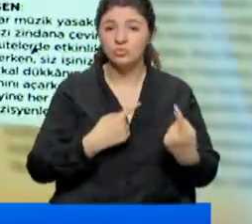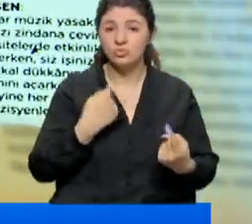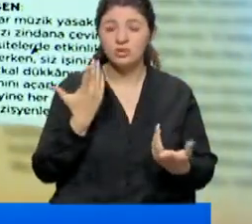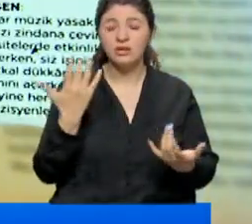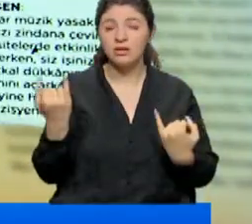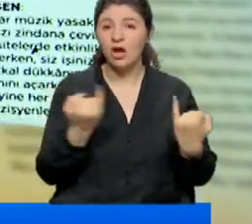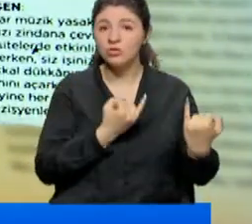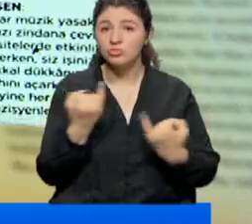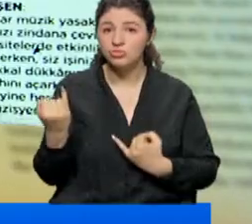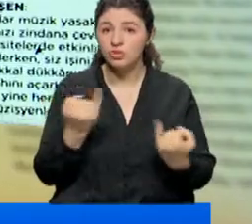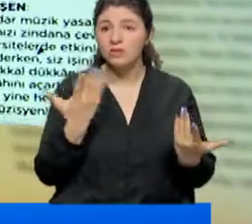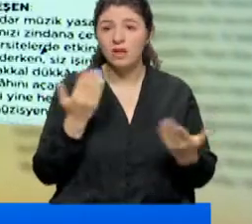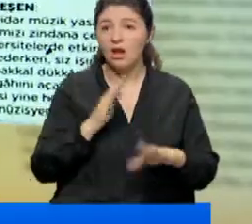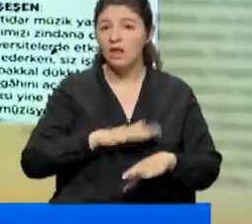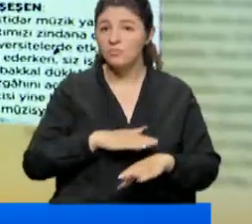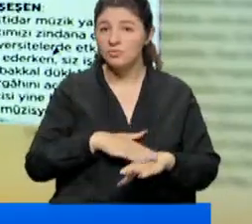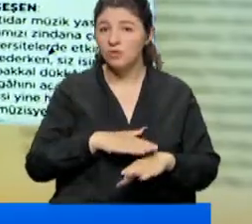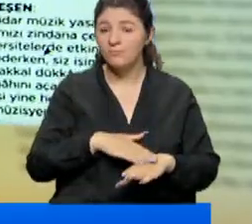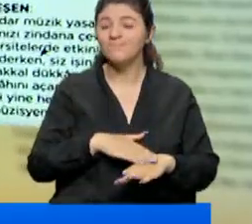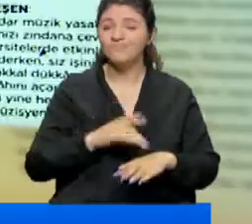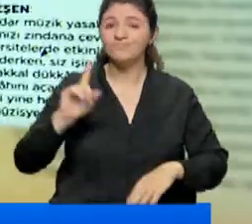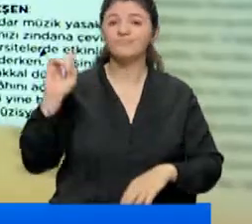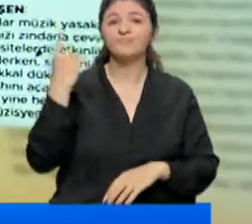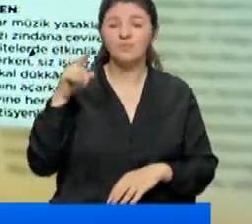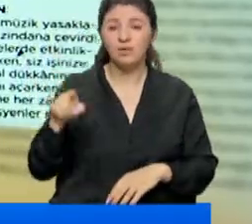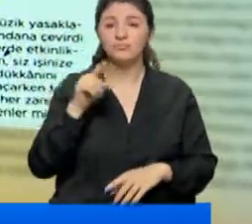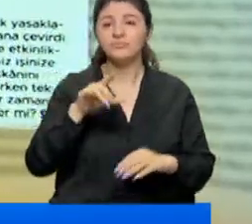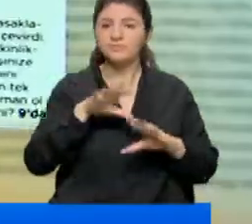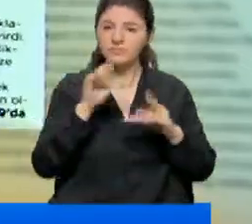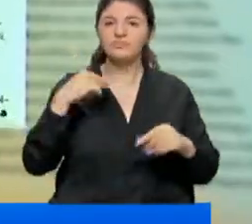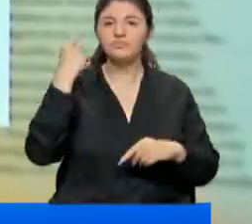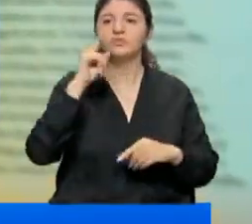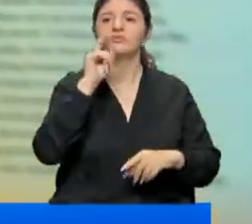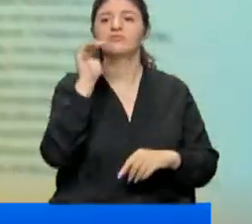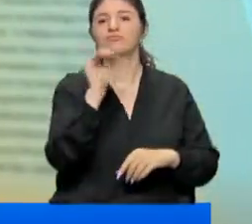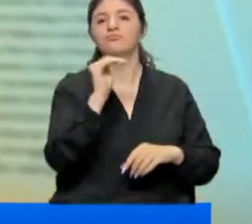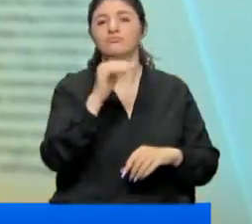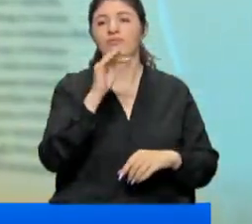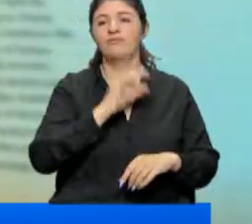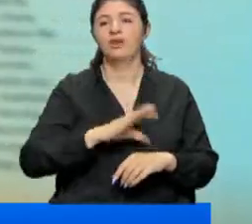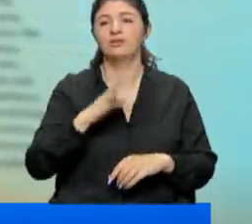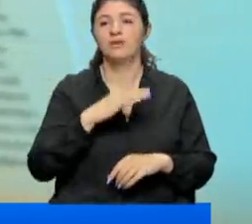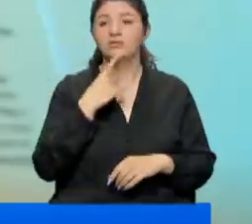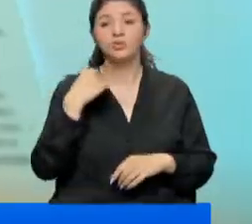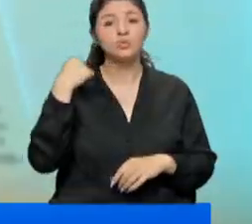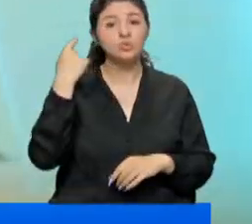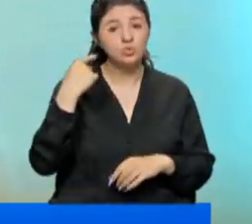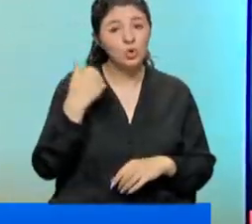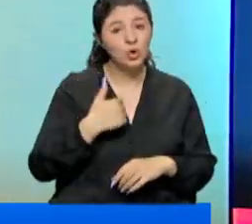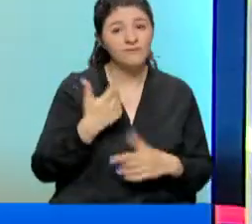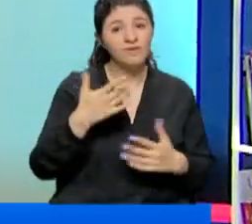neler tartışılıyor neler yapılıyor iktidarın bunları da düşünüp sorgulamasında fayda var diye düşünüyorum